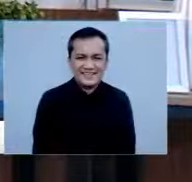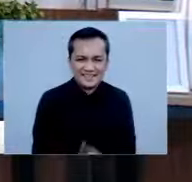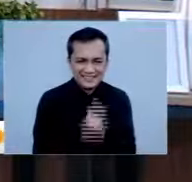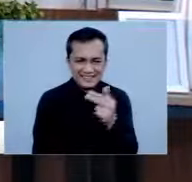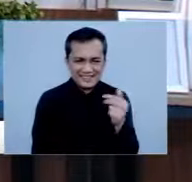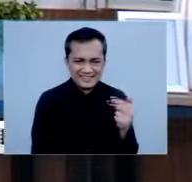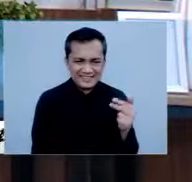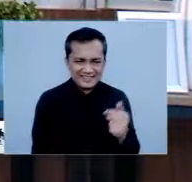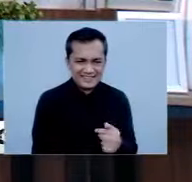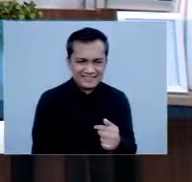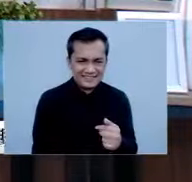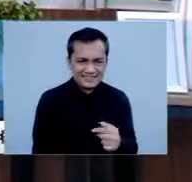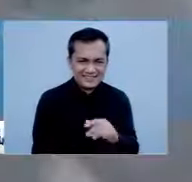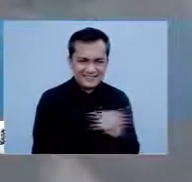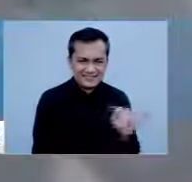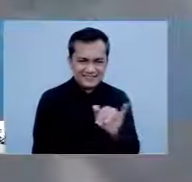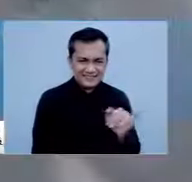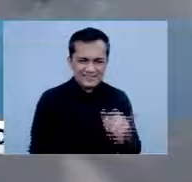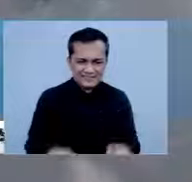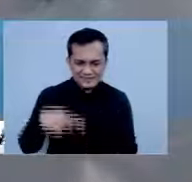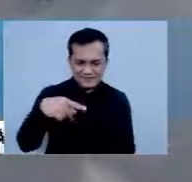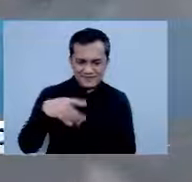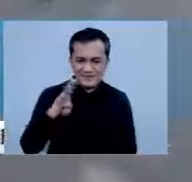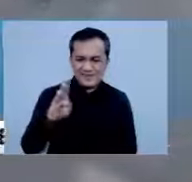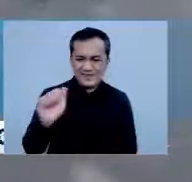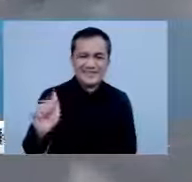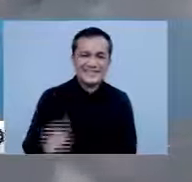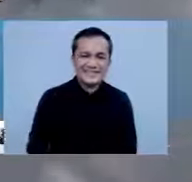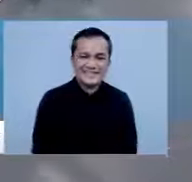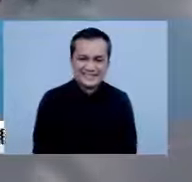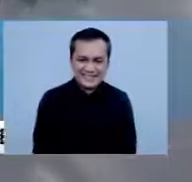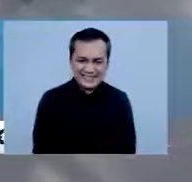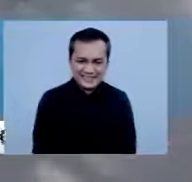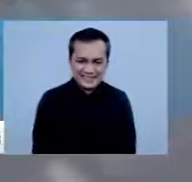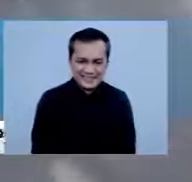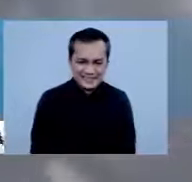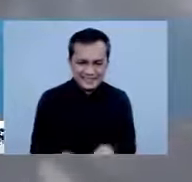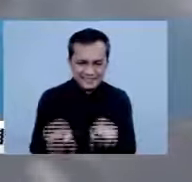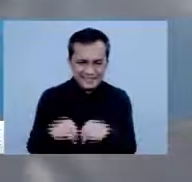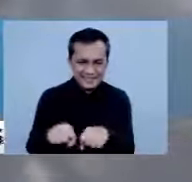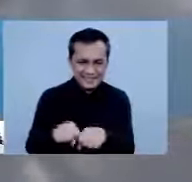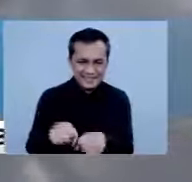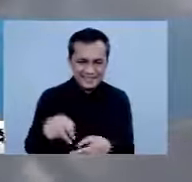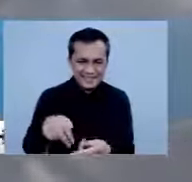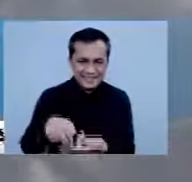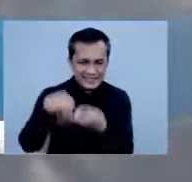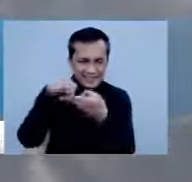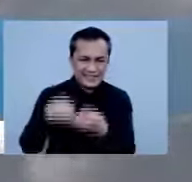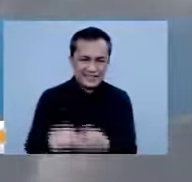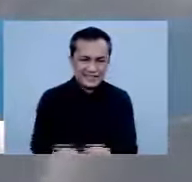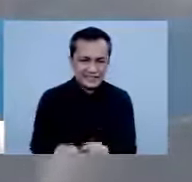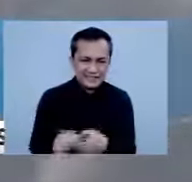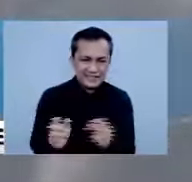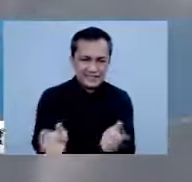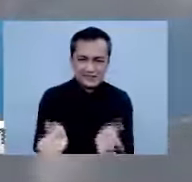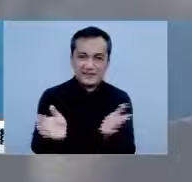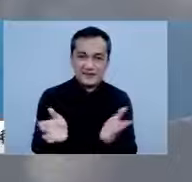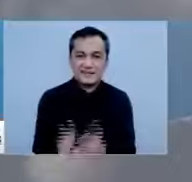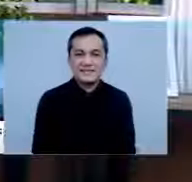parang nasa PBA lang ako eh, di ba, Maui? Lalo na kung wala akong sapatos hanggang bewang na lang ko. Yan ang motivation.